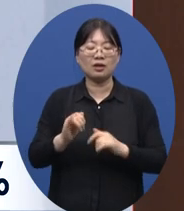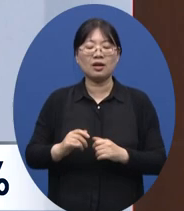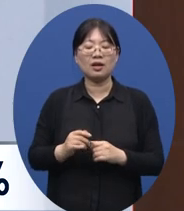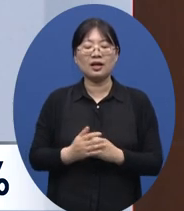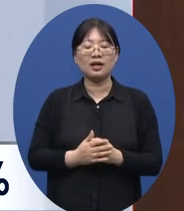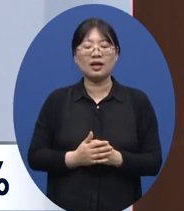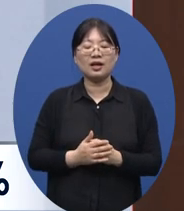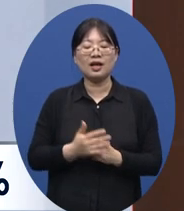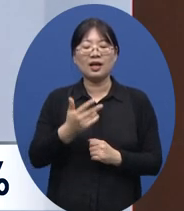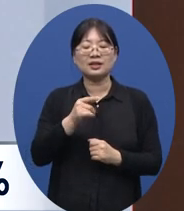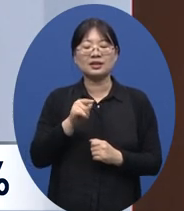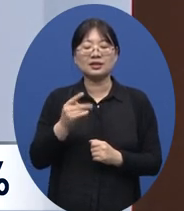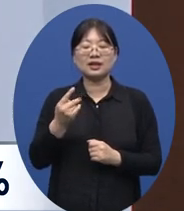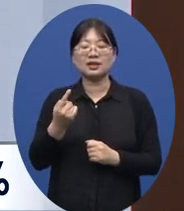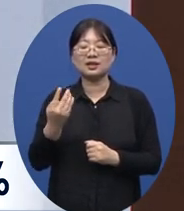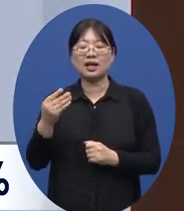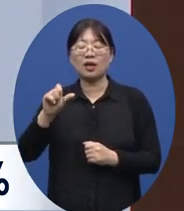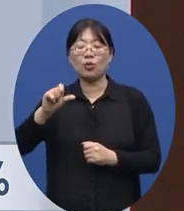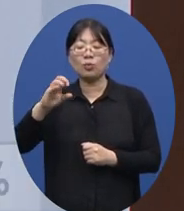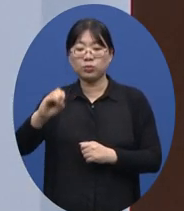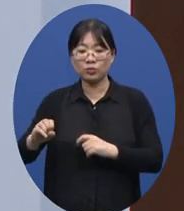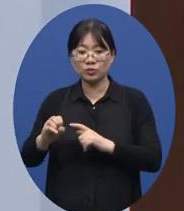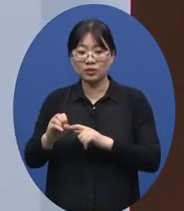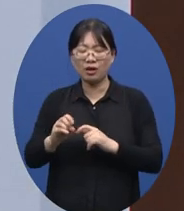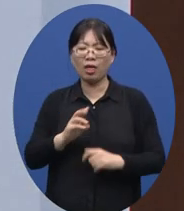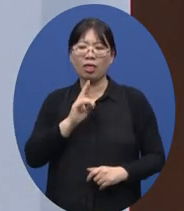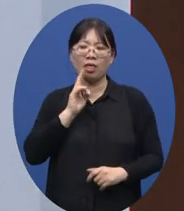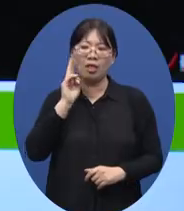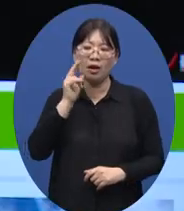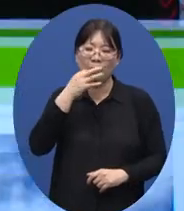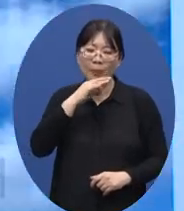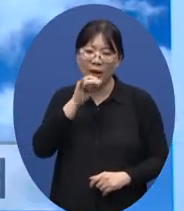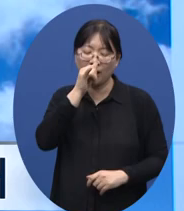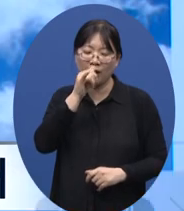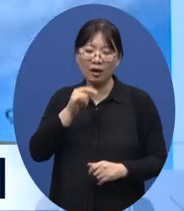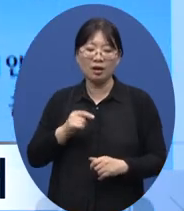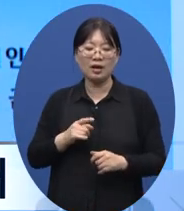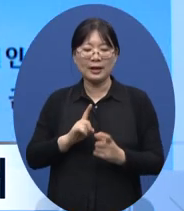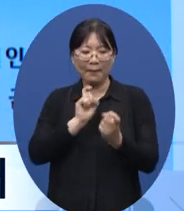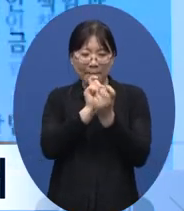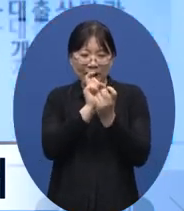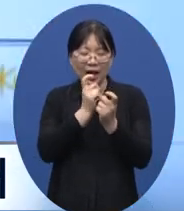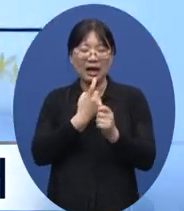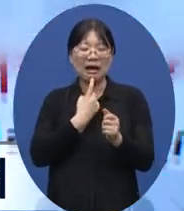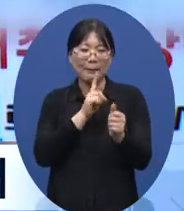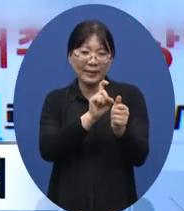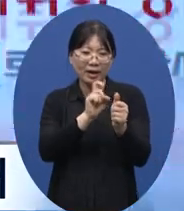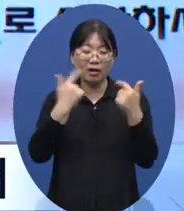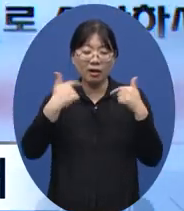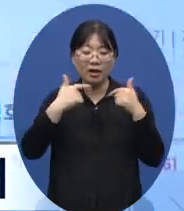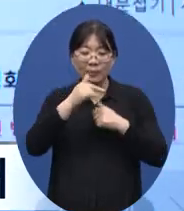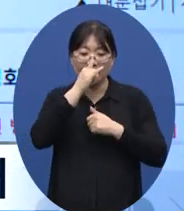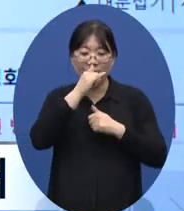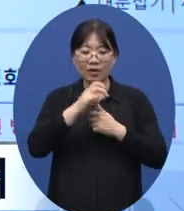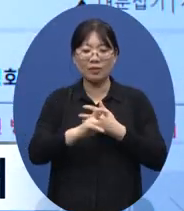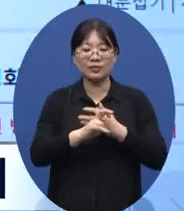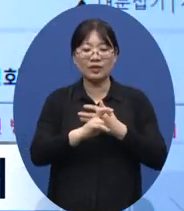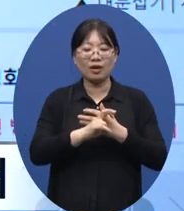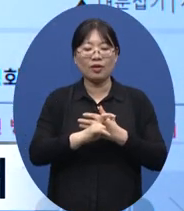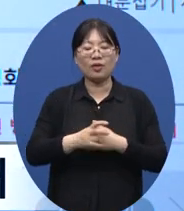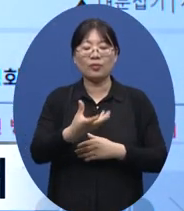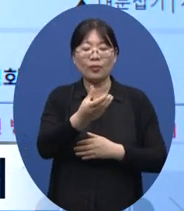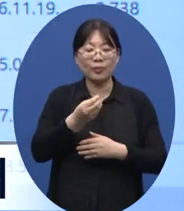7,145%의 살인적인 금리를 요구하고 협박을 일삼았습니다. 인터넷 카페를 통해 무등록 대부업자의 활동을 도와준